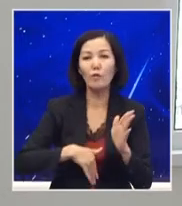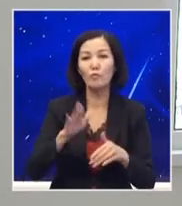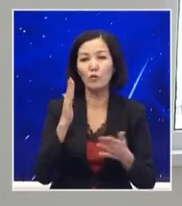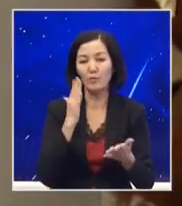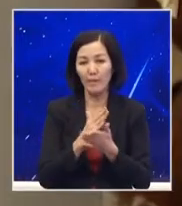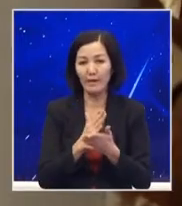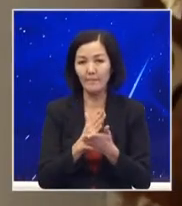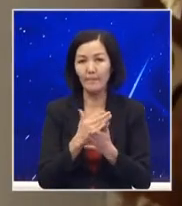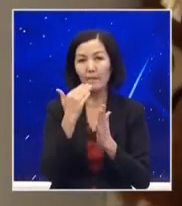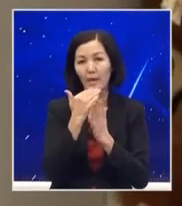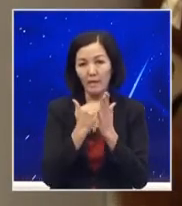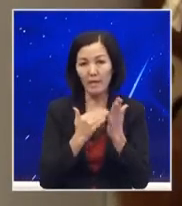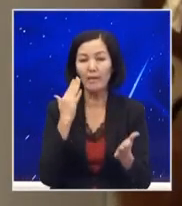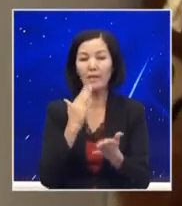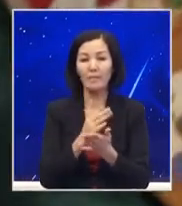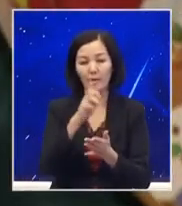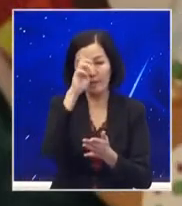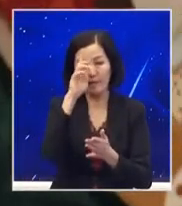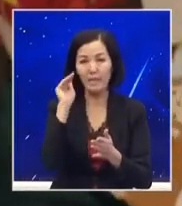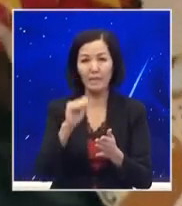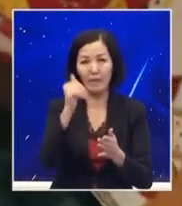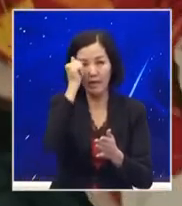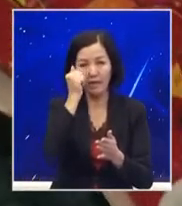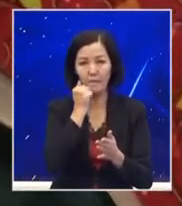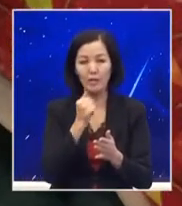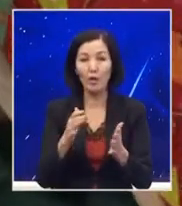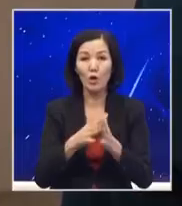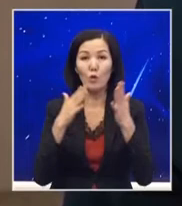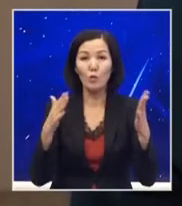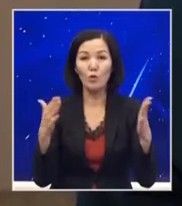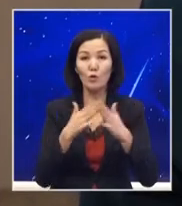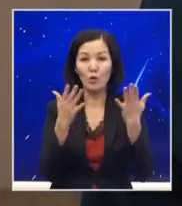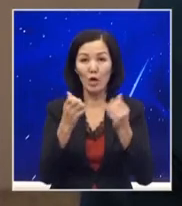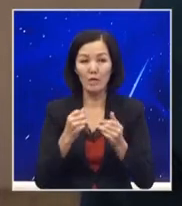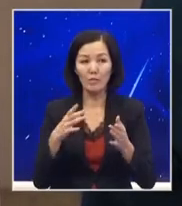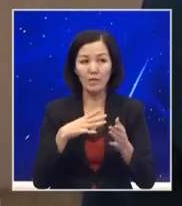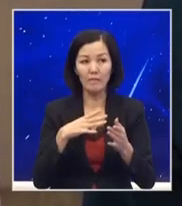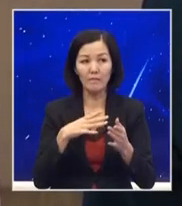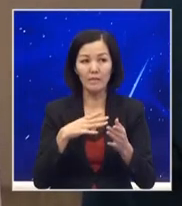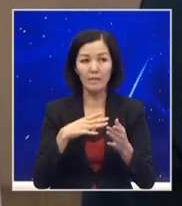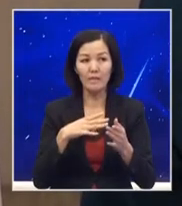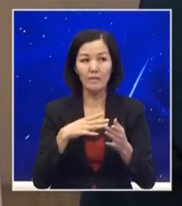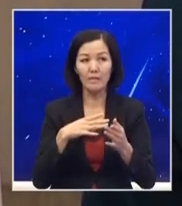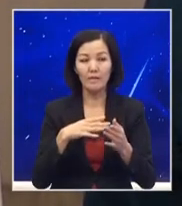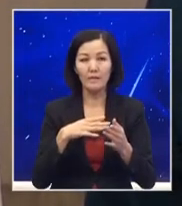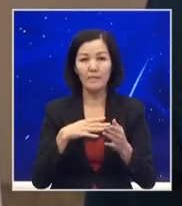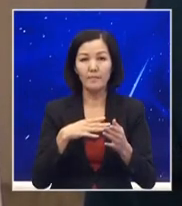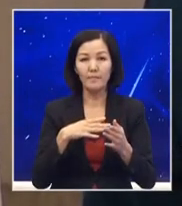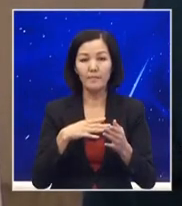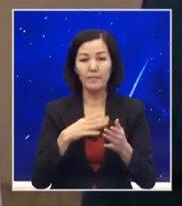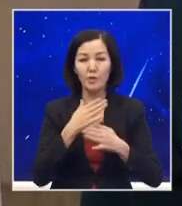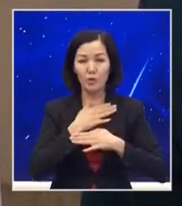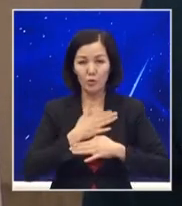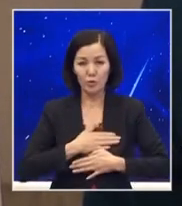жатыр. Мемлекетімізге мыңда бір алғыс. Осы үлкен үйдің иесі болып жатырмыз. Мында бір алғыс, Аллаға мында бір